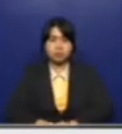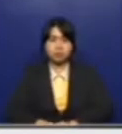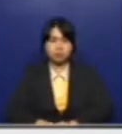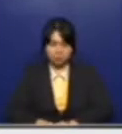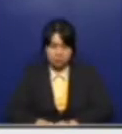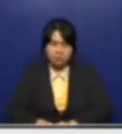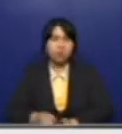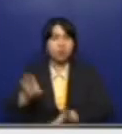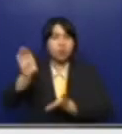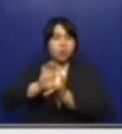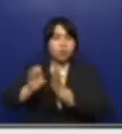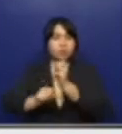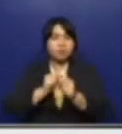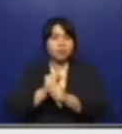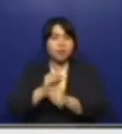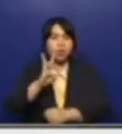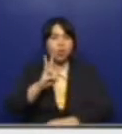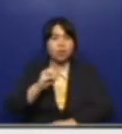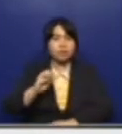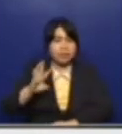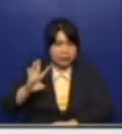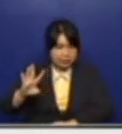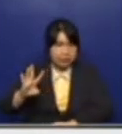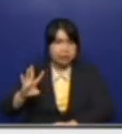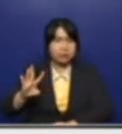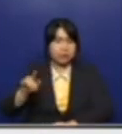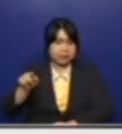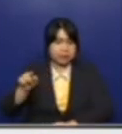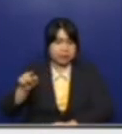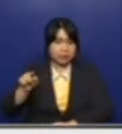อย่างงบปี64เนี่ยเราจะเห็นว่า